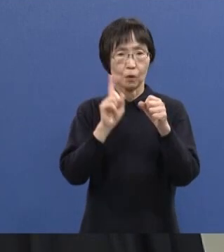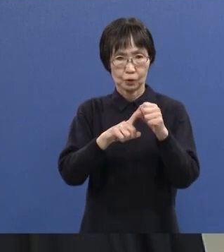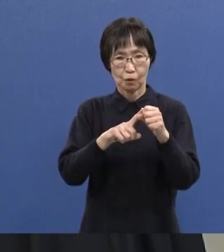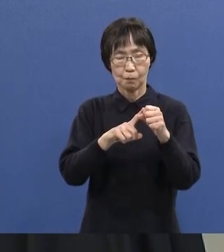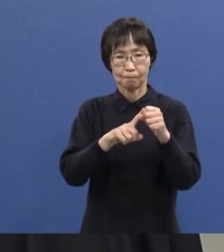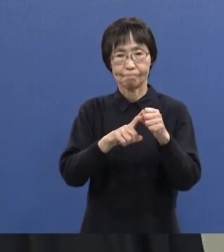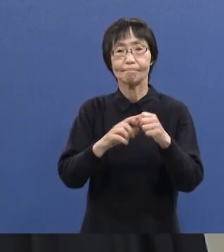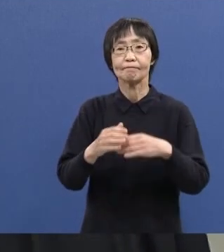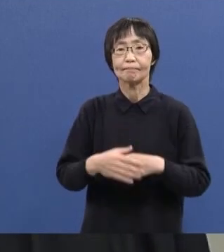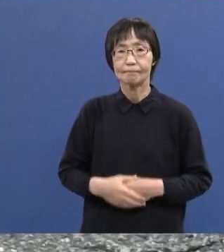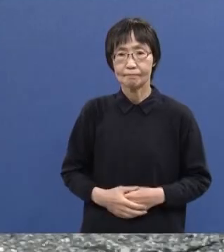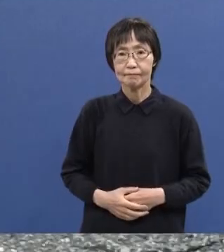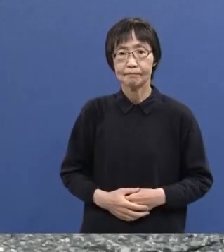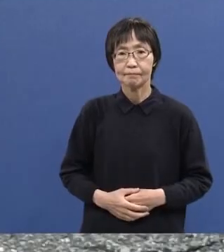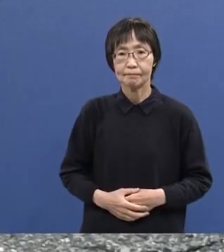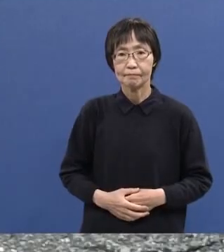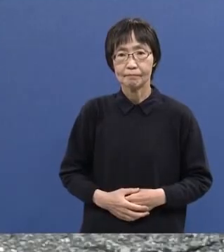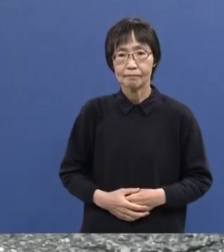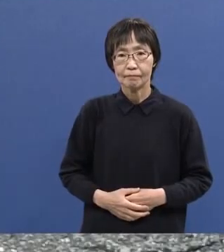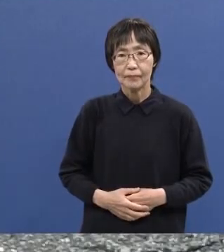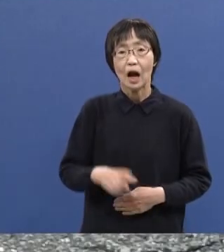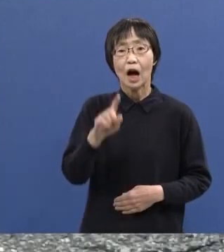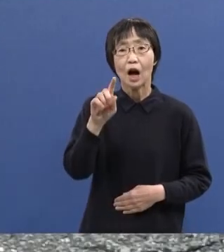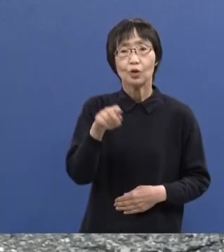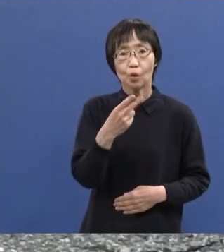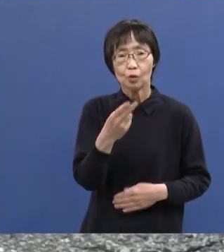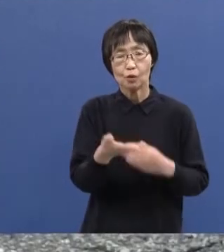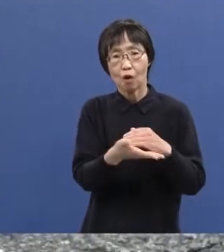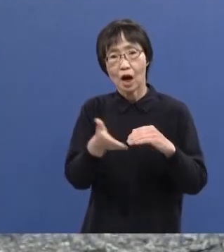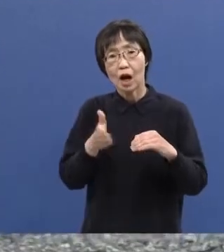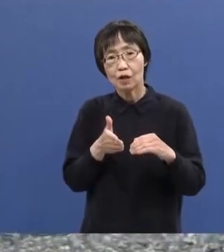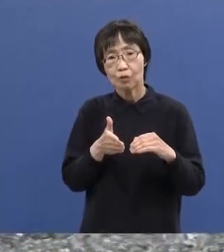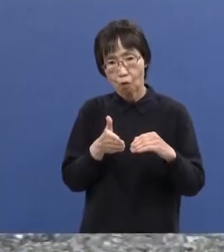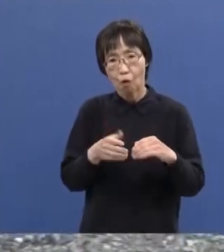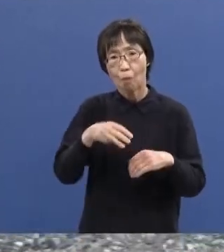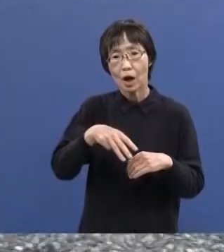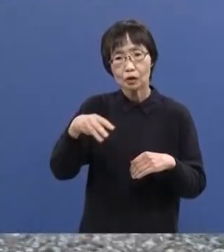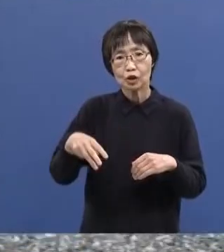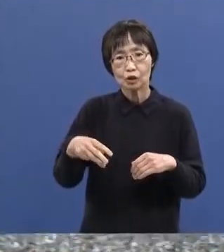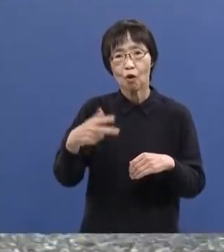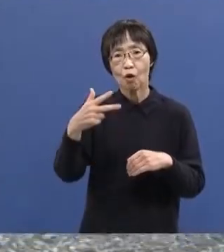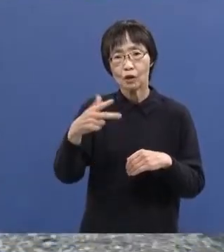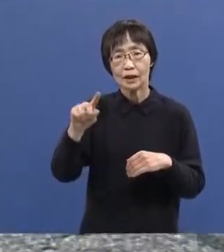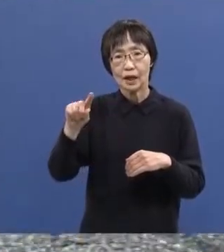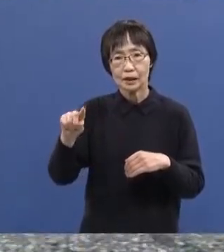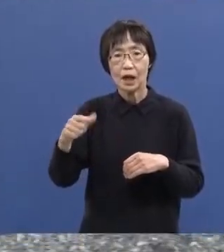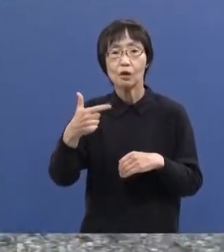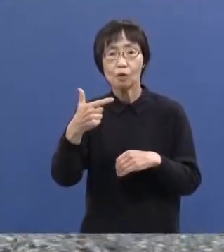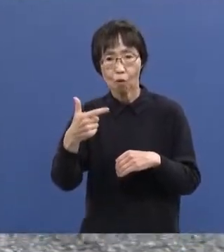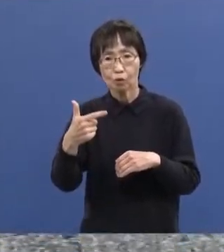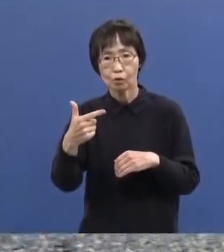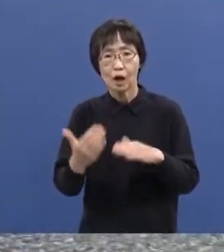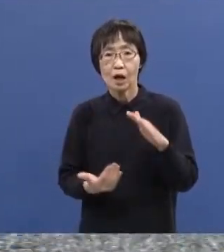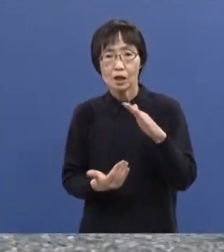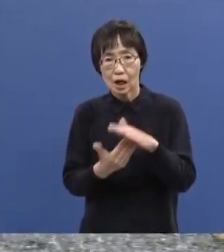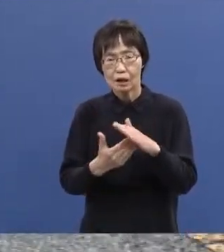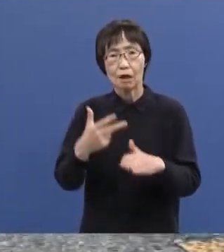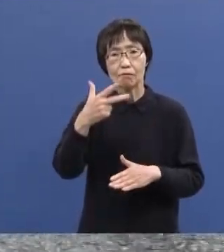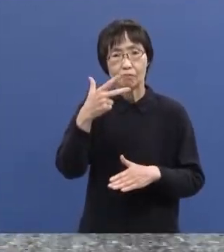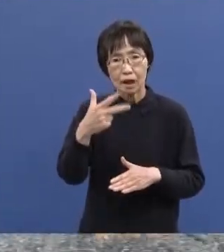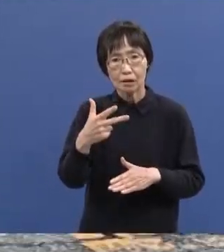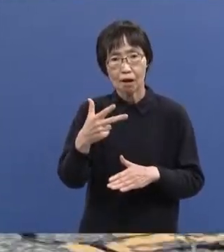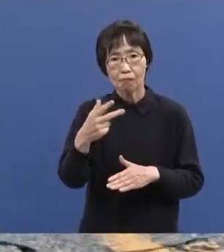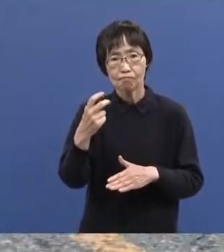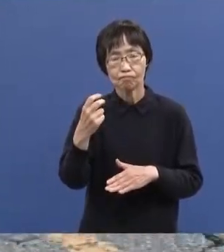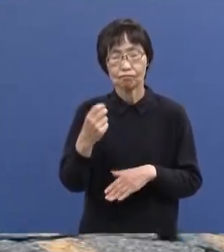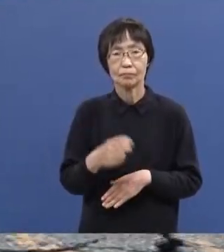標にしています。 能登半島地震はマグニチュード 7.6、 最大震度7を観測したそうです